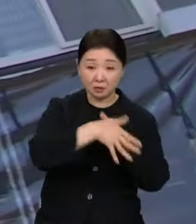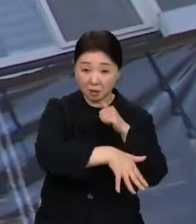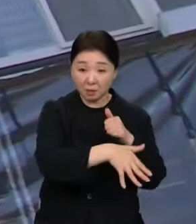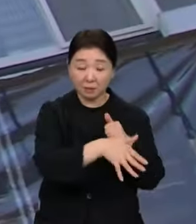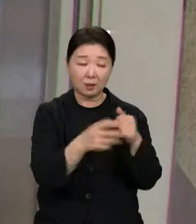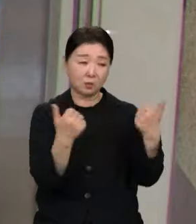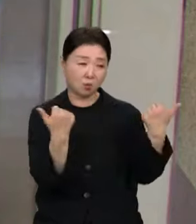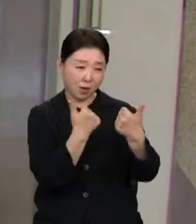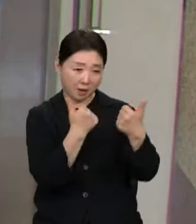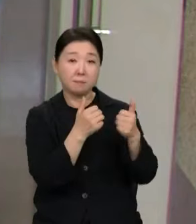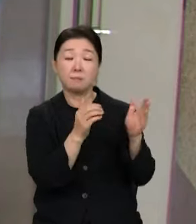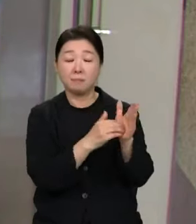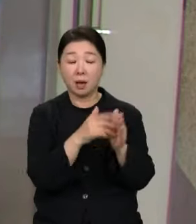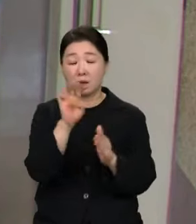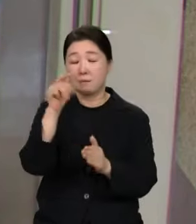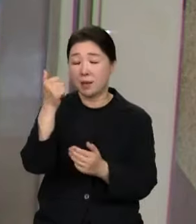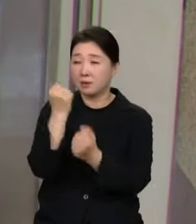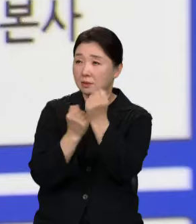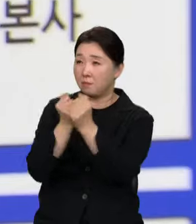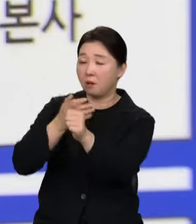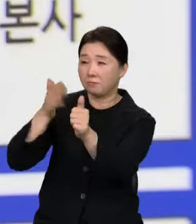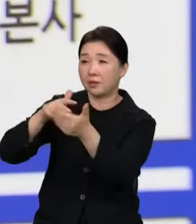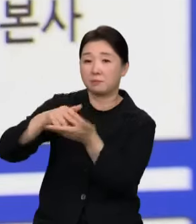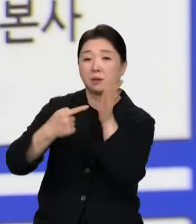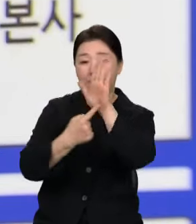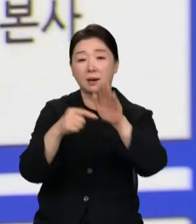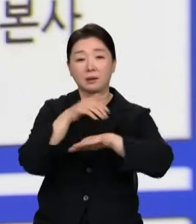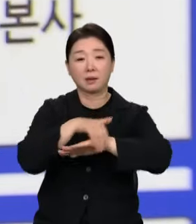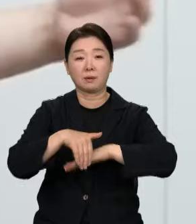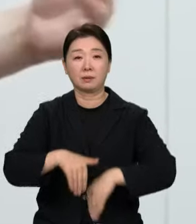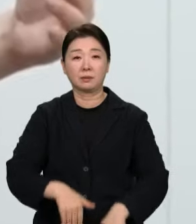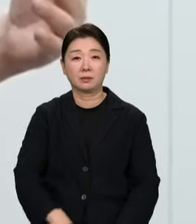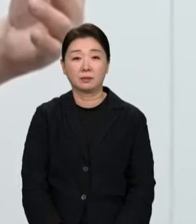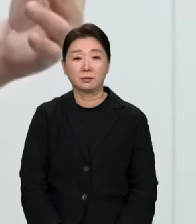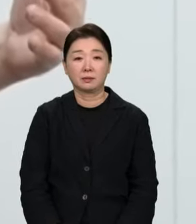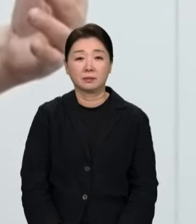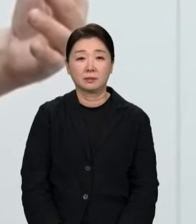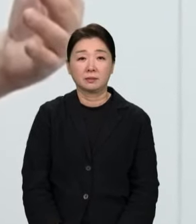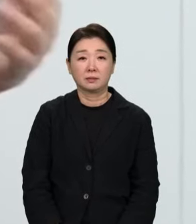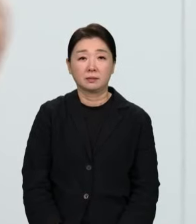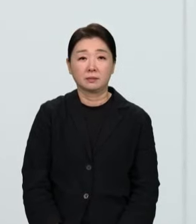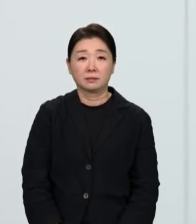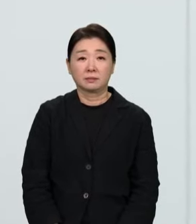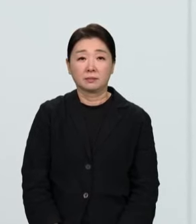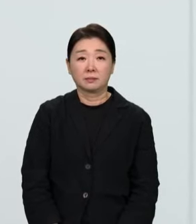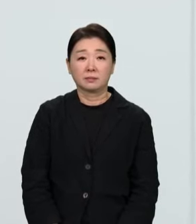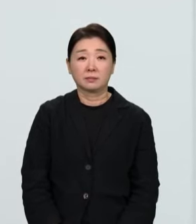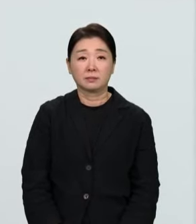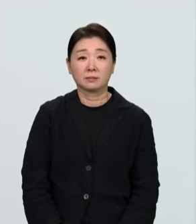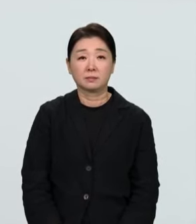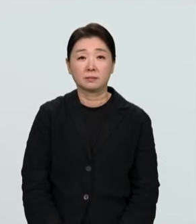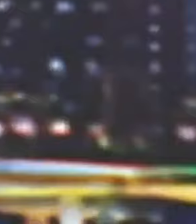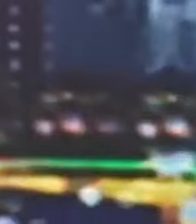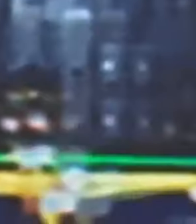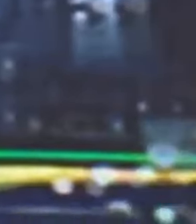회의를 열고 백 대표의 설명을 요구하는 입장문을 낼 계획입니다. JTBC 김도훈입니다.